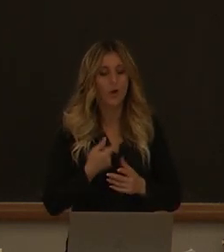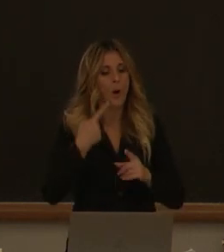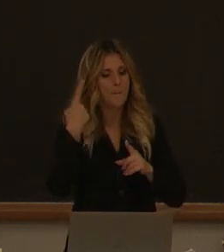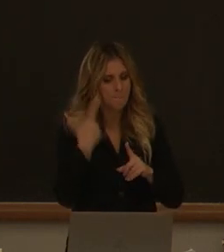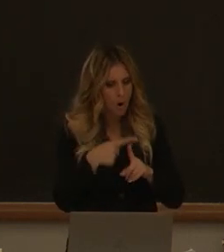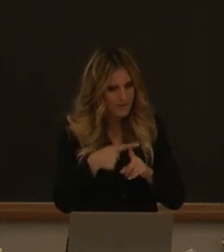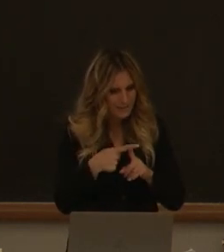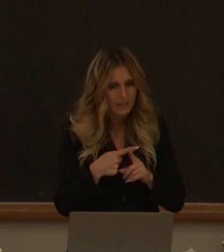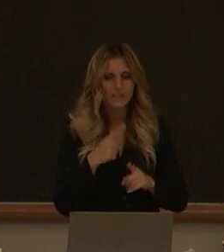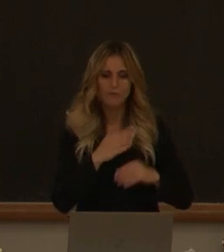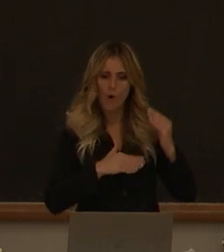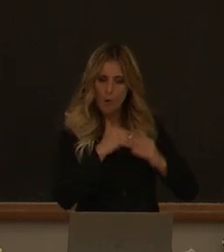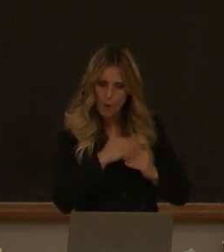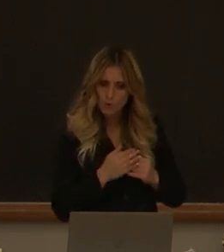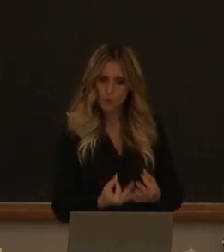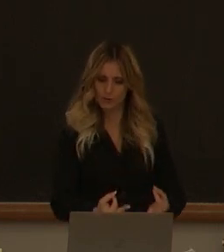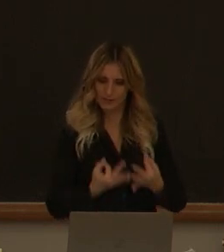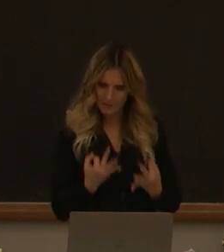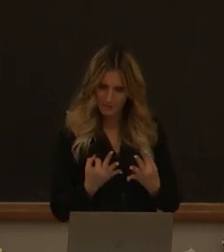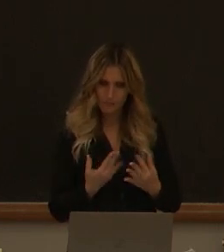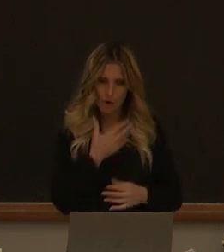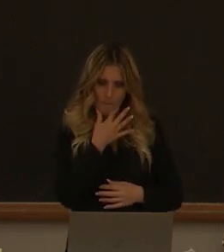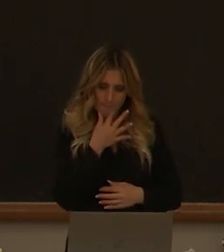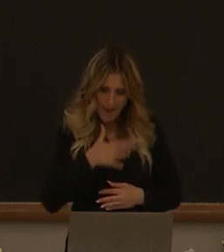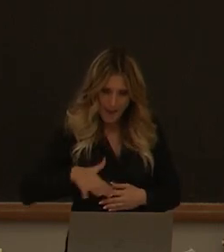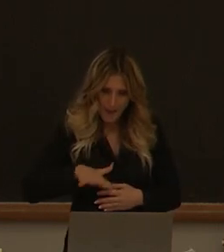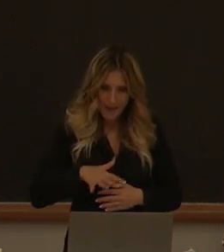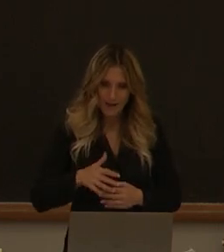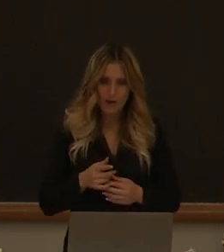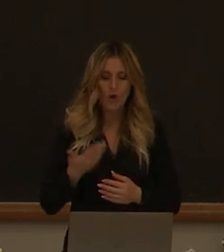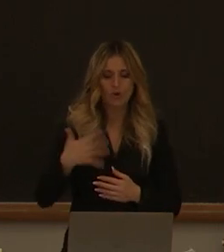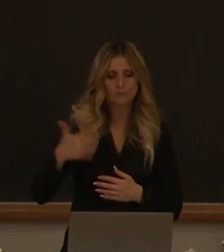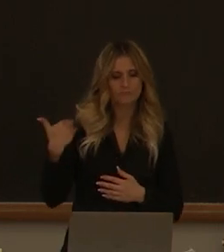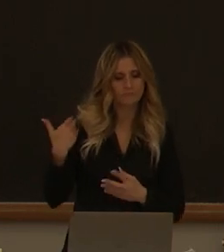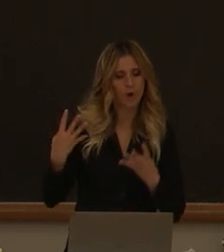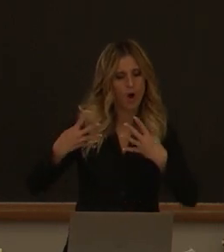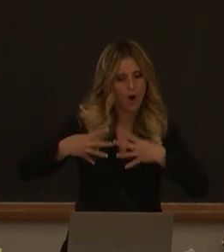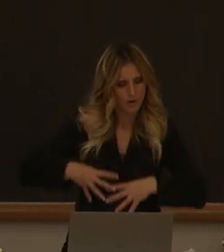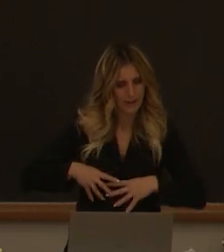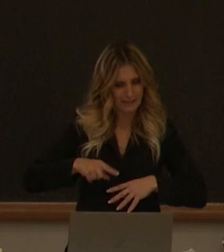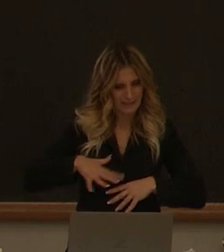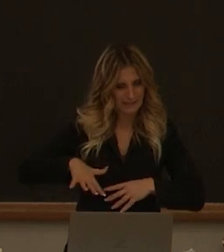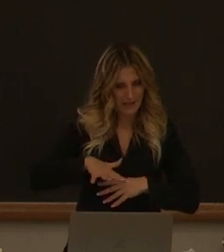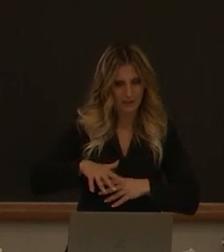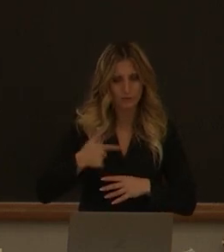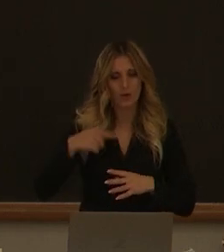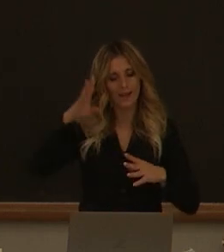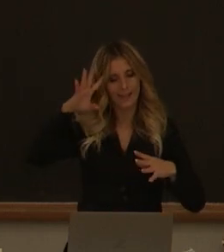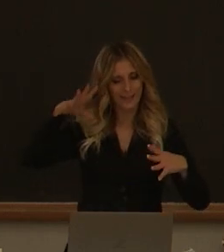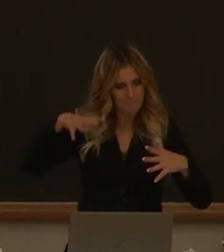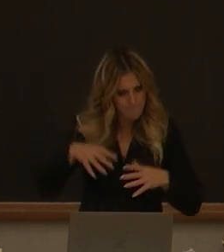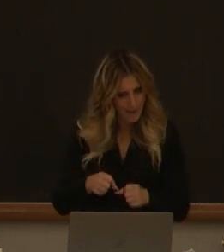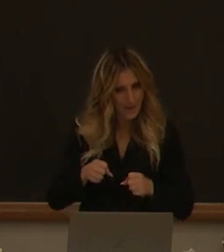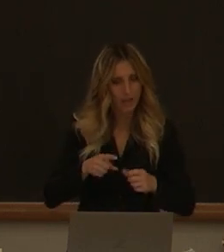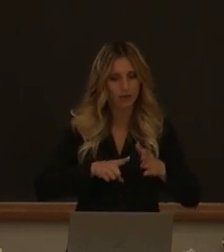positiva, costruttiva con gli altri due independent dialogue che erano stati organizzati, e le azioni e gli impegni relativi